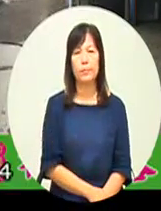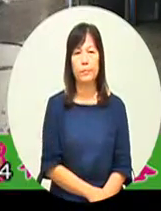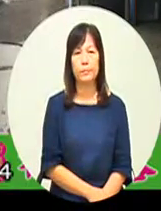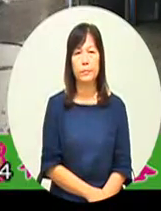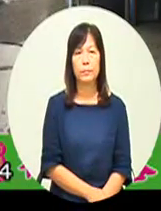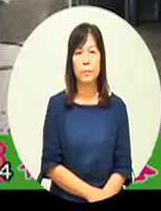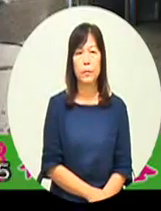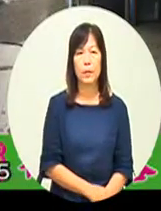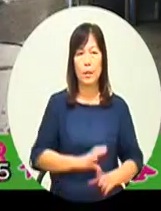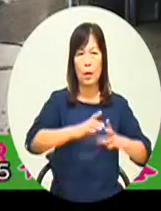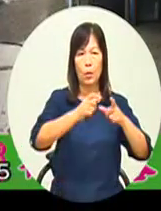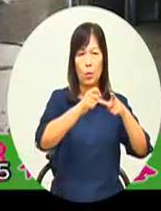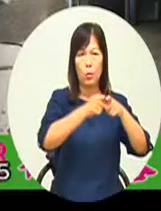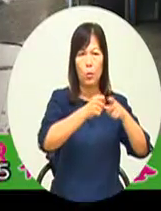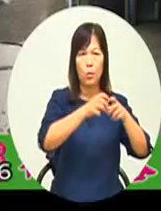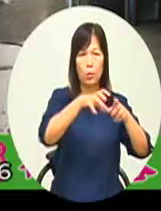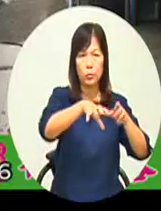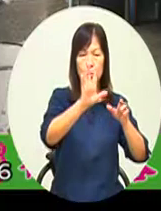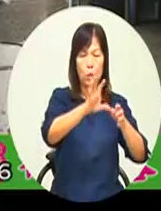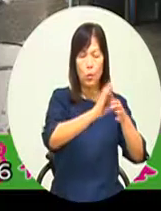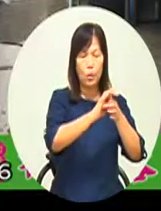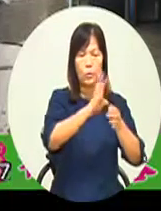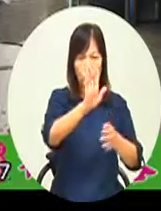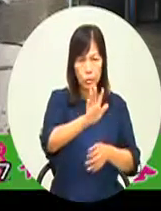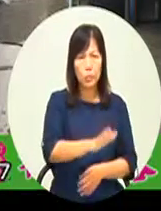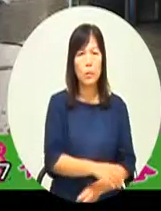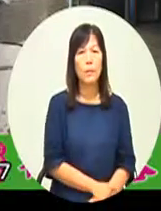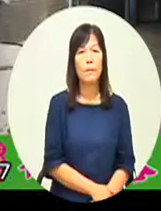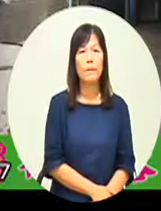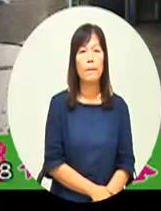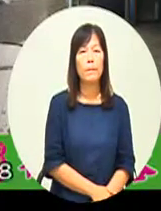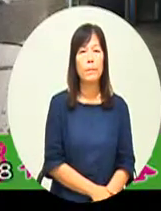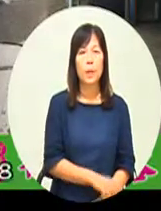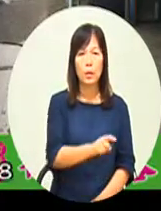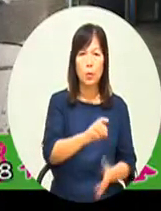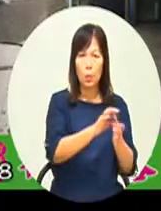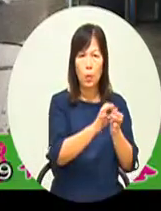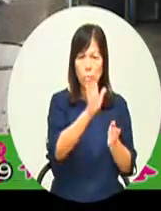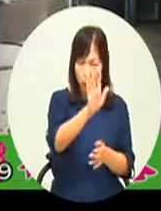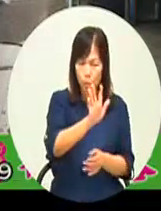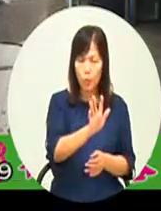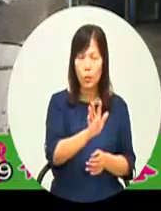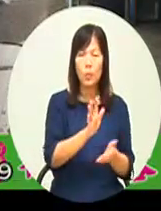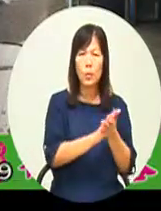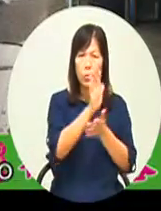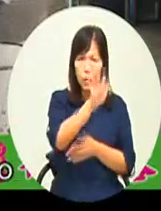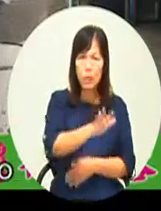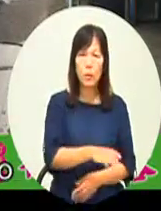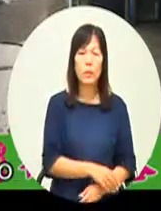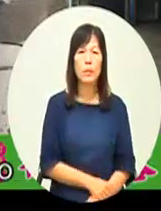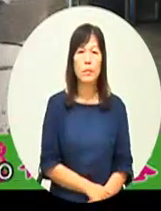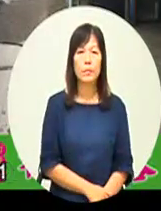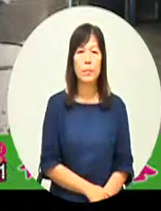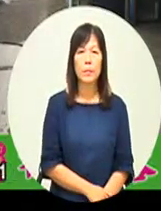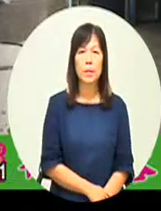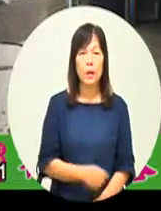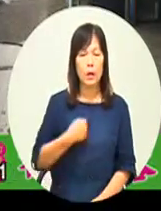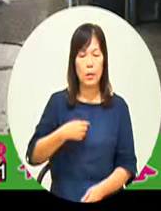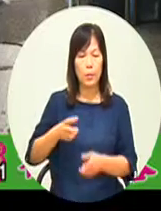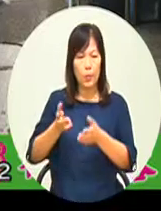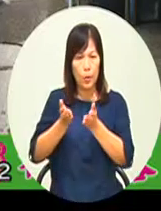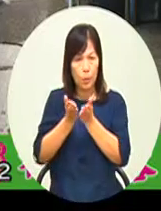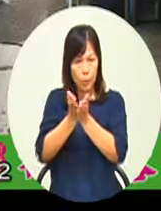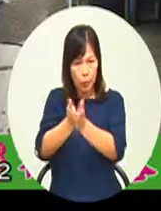国公局有关系，但是国公局有关系了后，吼，和咱轮船公